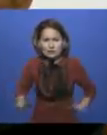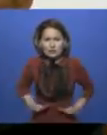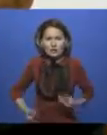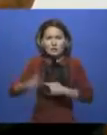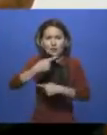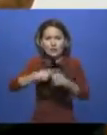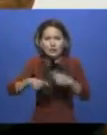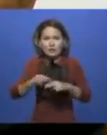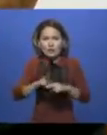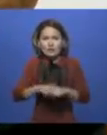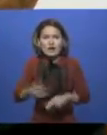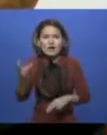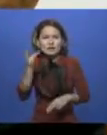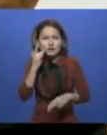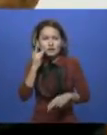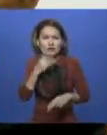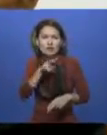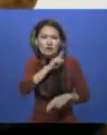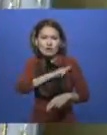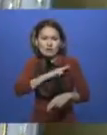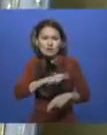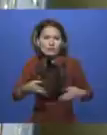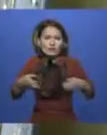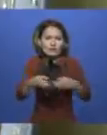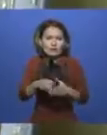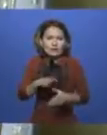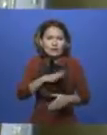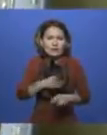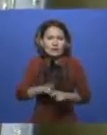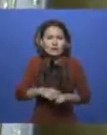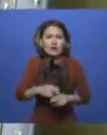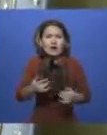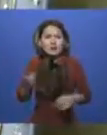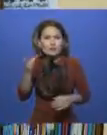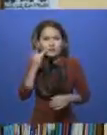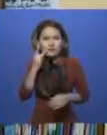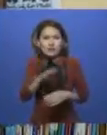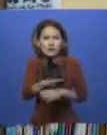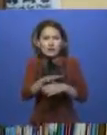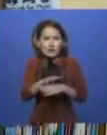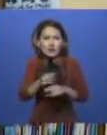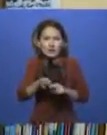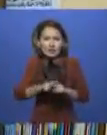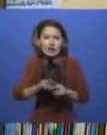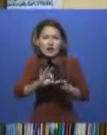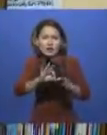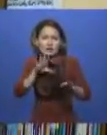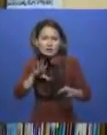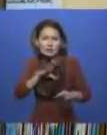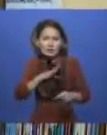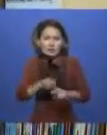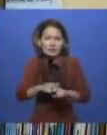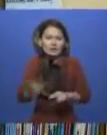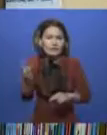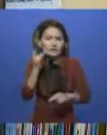бірден бағыттаушы ретінде зенит полкіне қабылдаған. Өміріне сәттілік серік болған қарияның үш ұлы мен бір қызынан тараған ұрпақтары